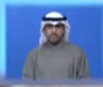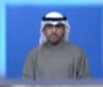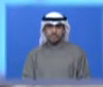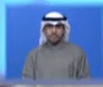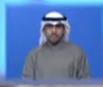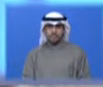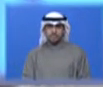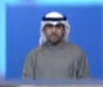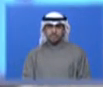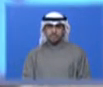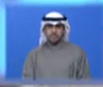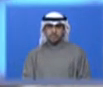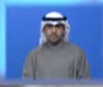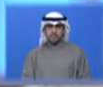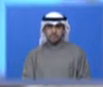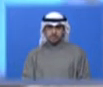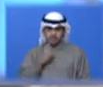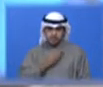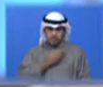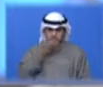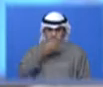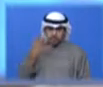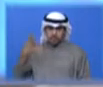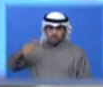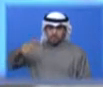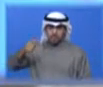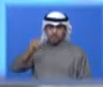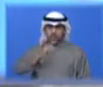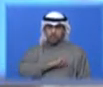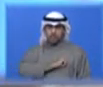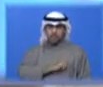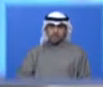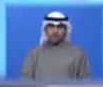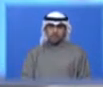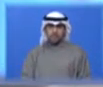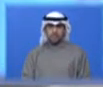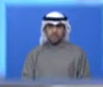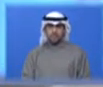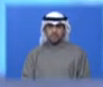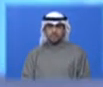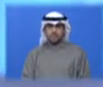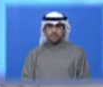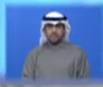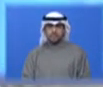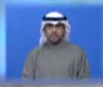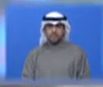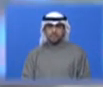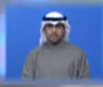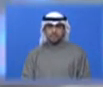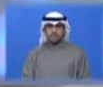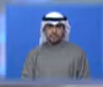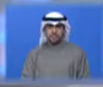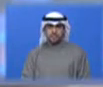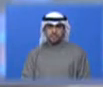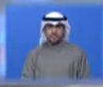صالح مرزوق صالح برقوب العتيبي عن عمر يناهز 65. انتقل إلى رحمة الله تعالى عبد